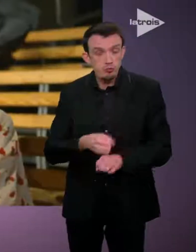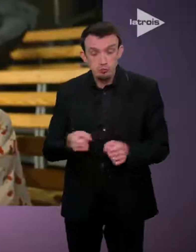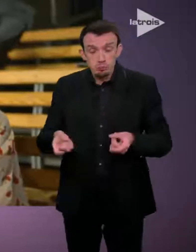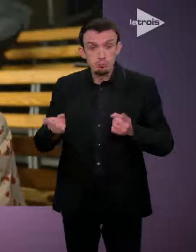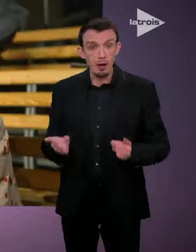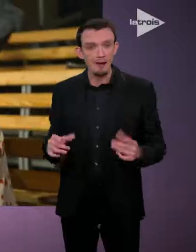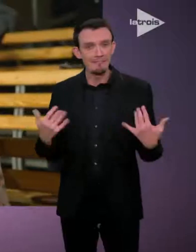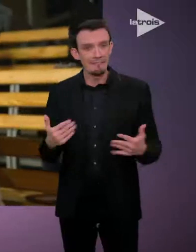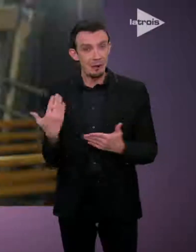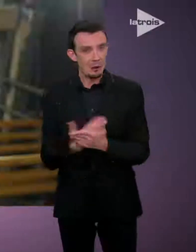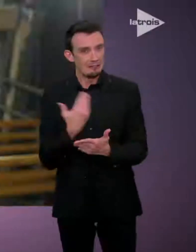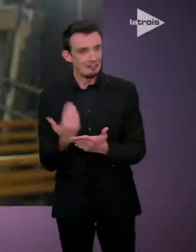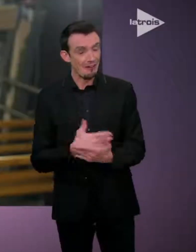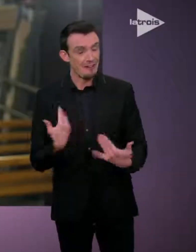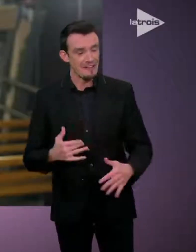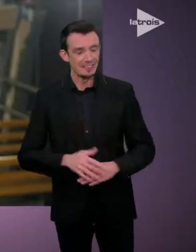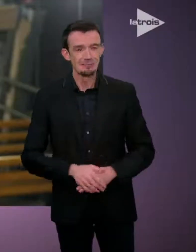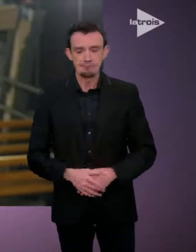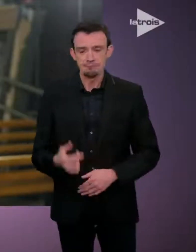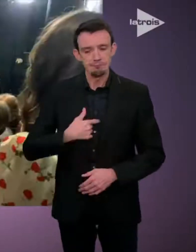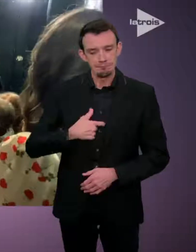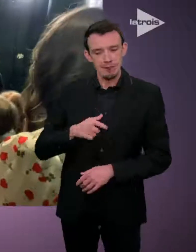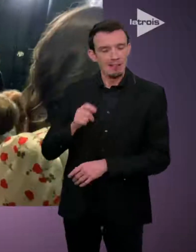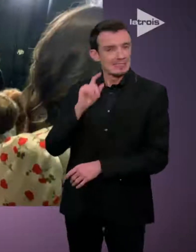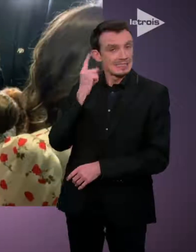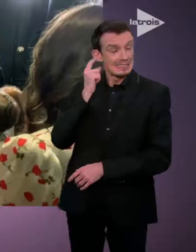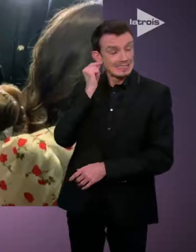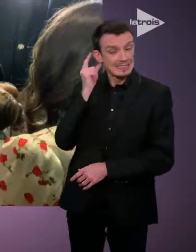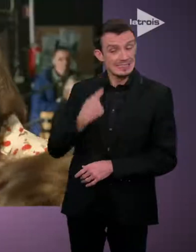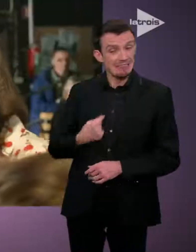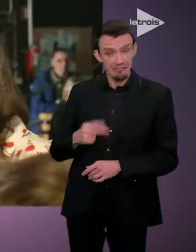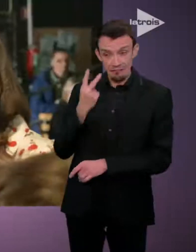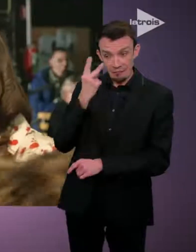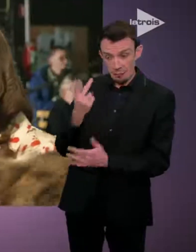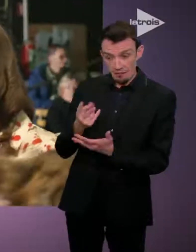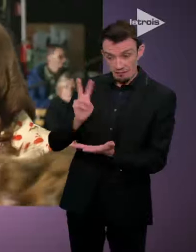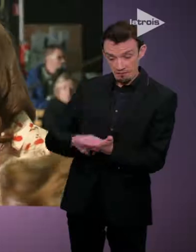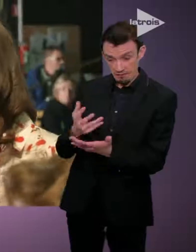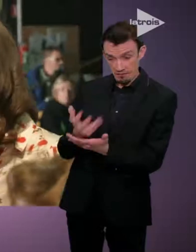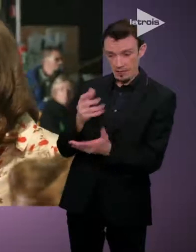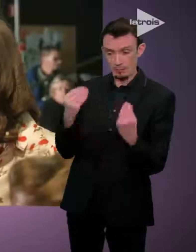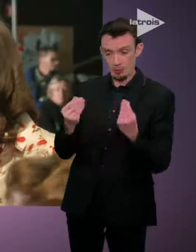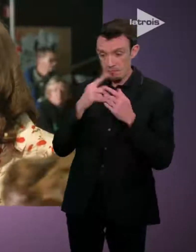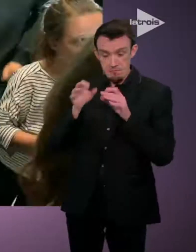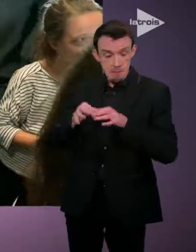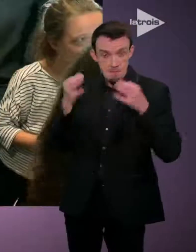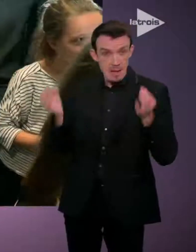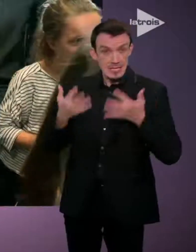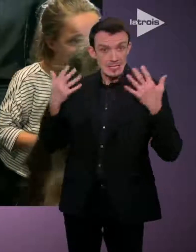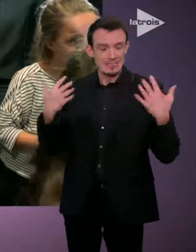contente. Le fait de voir Tiff Barrow devant moi, c'est un moment magique. Cap 48